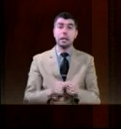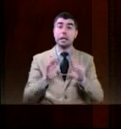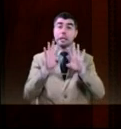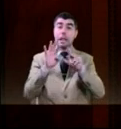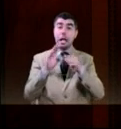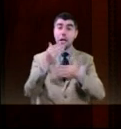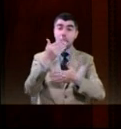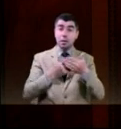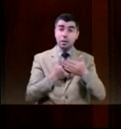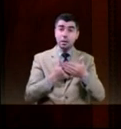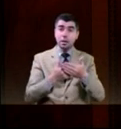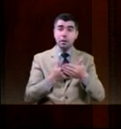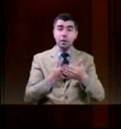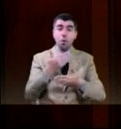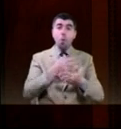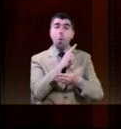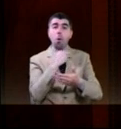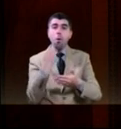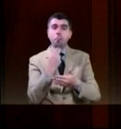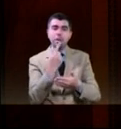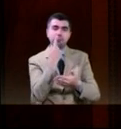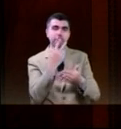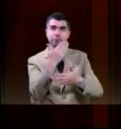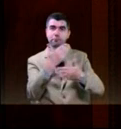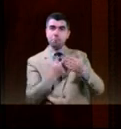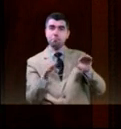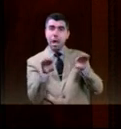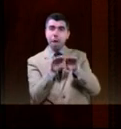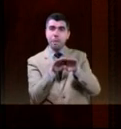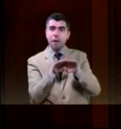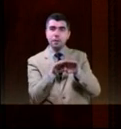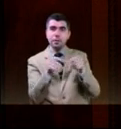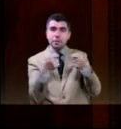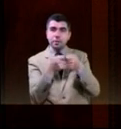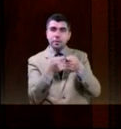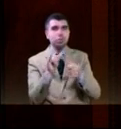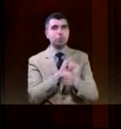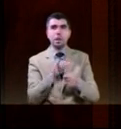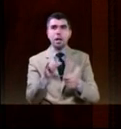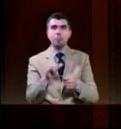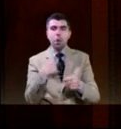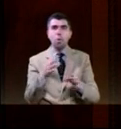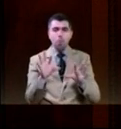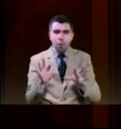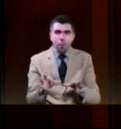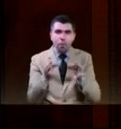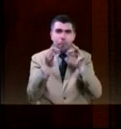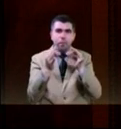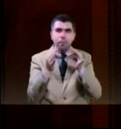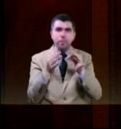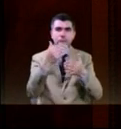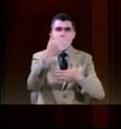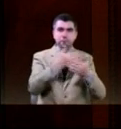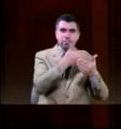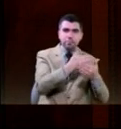الصيغه مخالفه للصيغه اللي كانت عند الحكومه، وكانت ديك الصيغه بقاو كياخذوا فيها التعديلات التعديلات